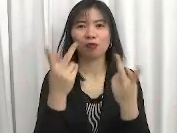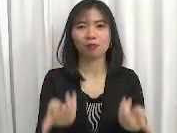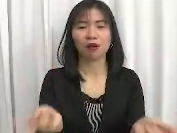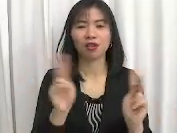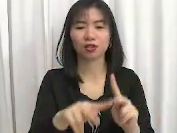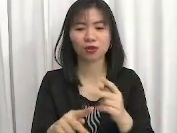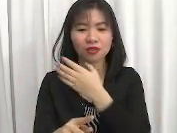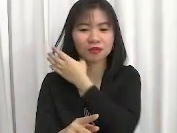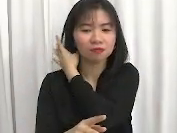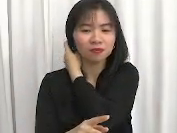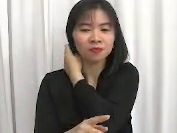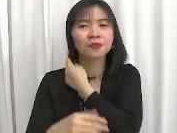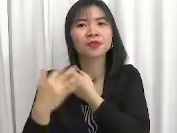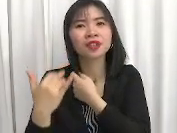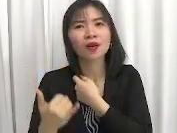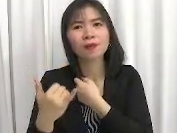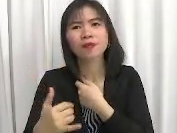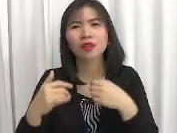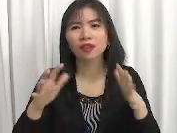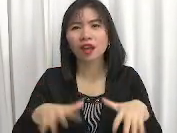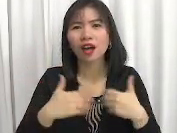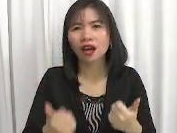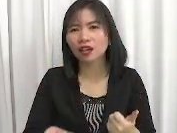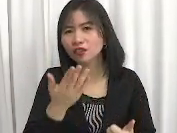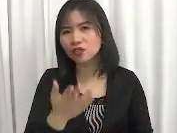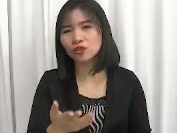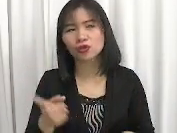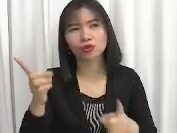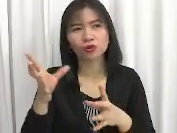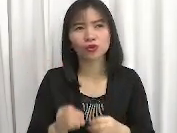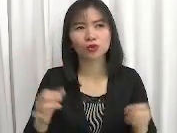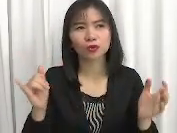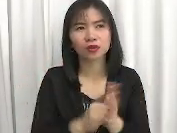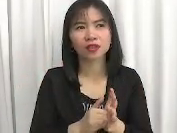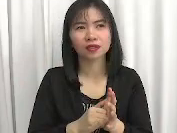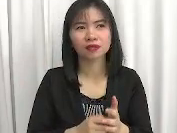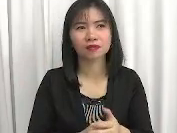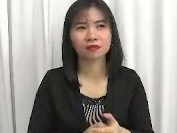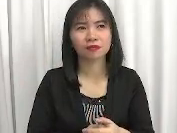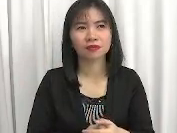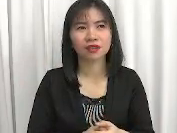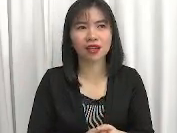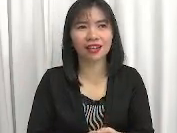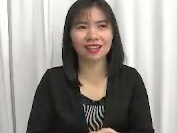magagawa ang bagay na yan sa taong na ito? Yeah. Okay. Alam mo, Brother Rudy, talagang